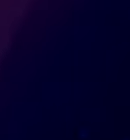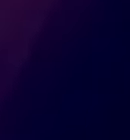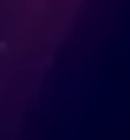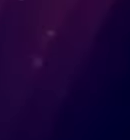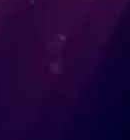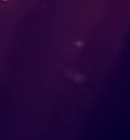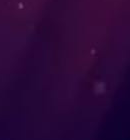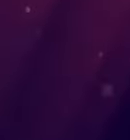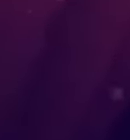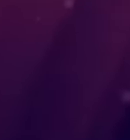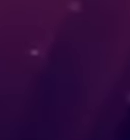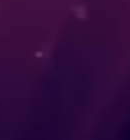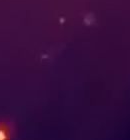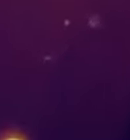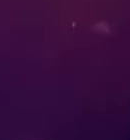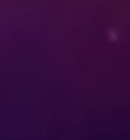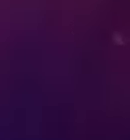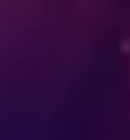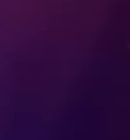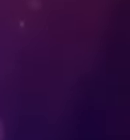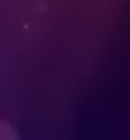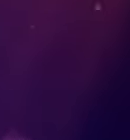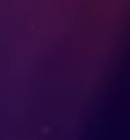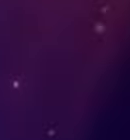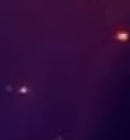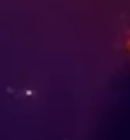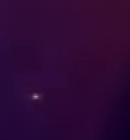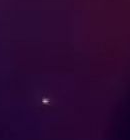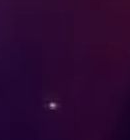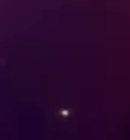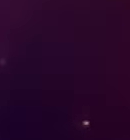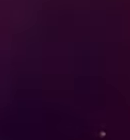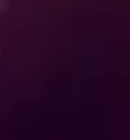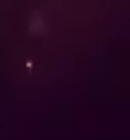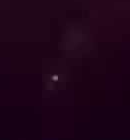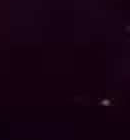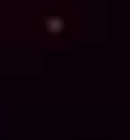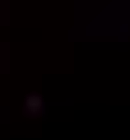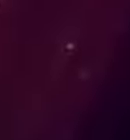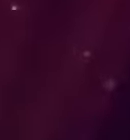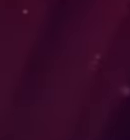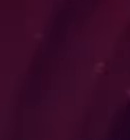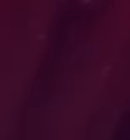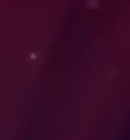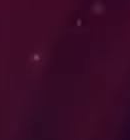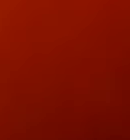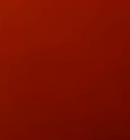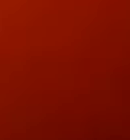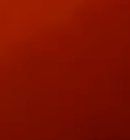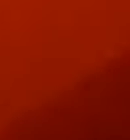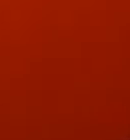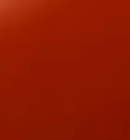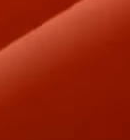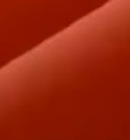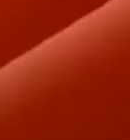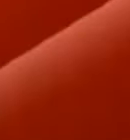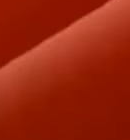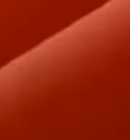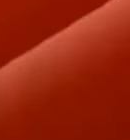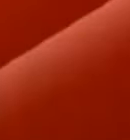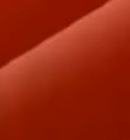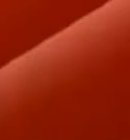well-deserved success. Well done and congratulations on passing the 2021 KCPE exams.